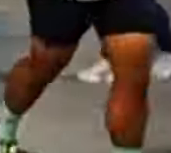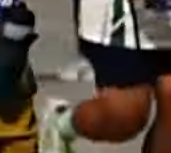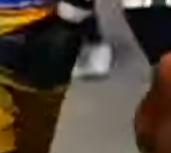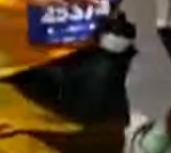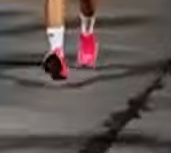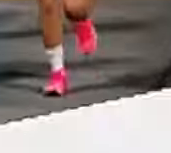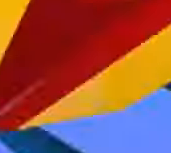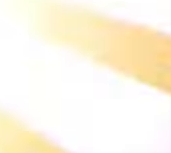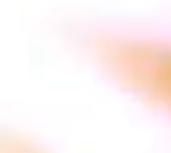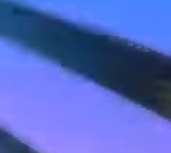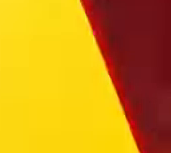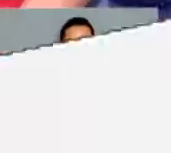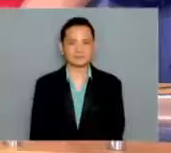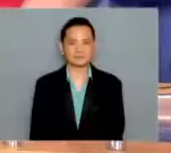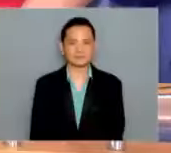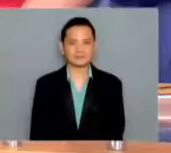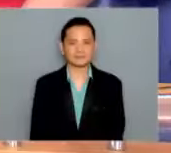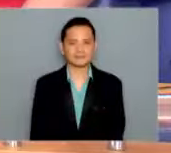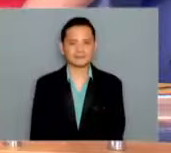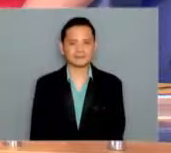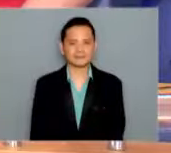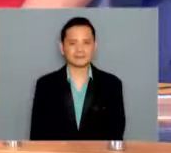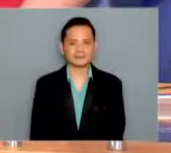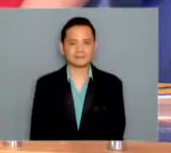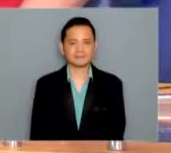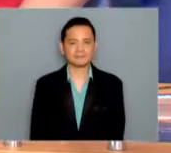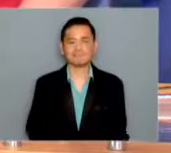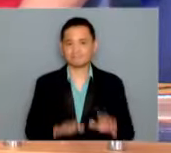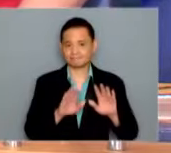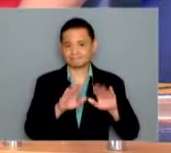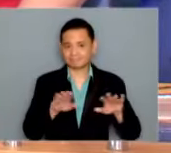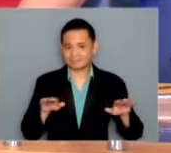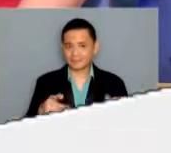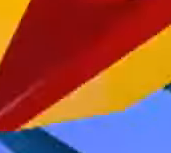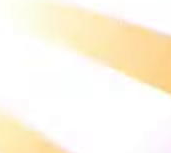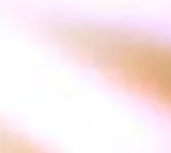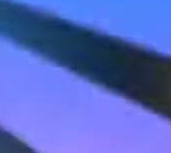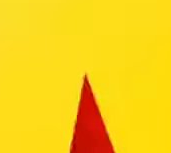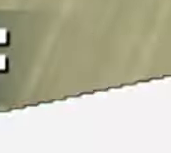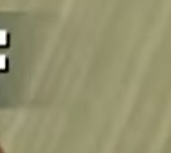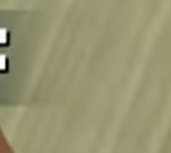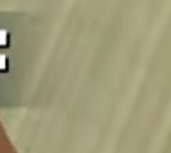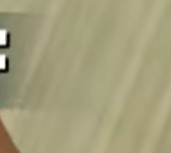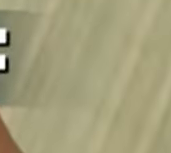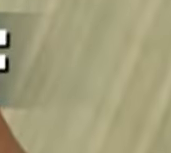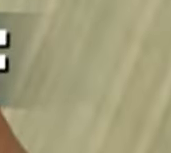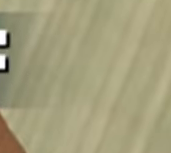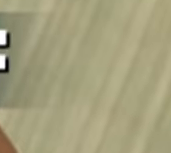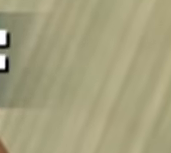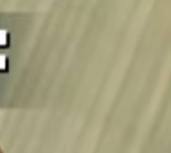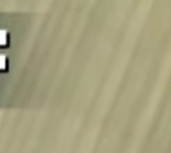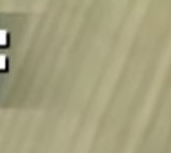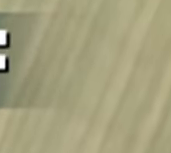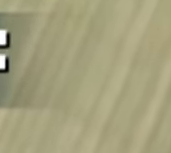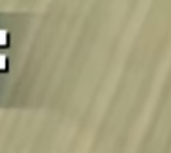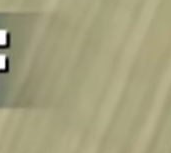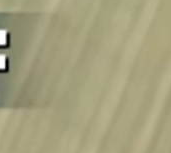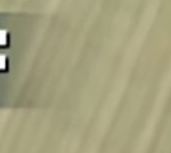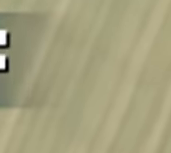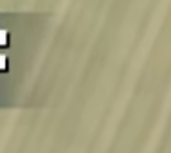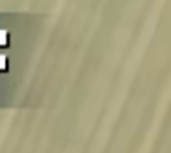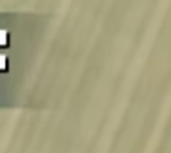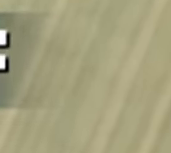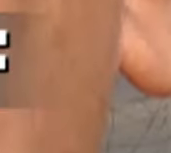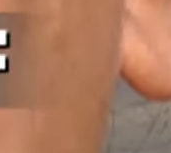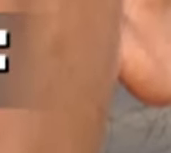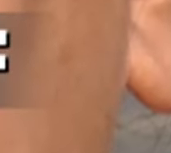mamaya. At sa paing kapatid, dunghayan ang kwento ng isang ginang na tila wala raw karamay sa pagdadalamhati sa